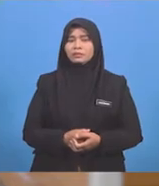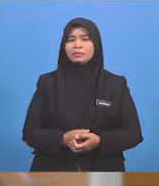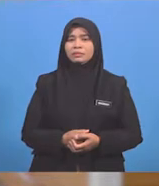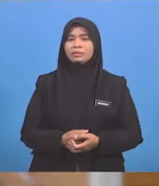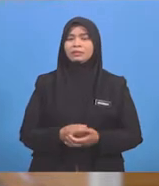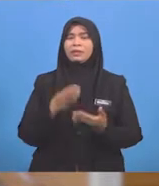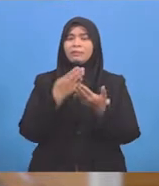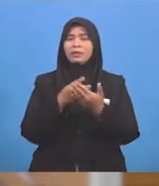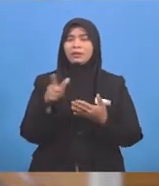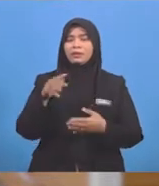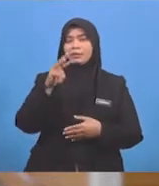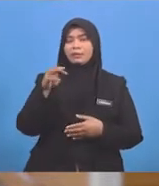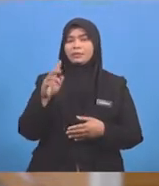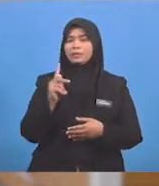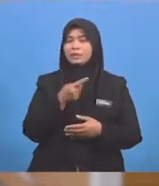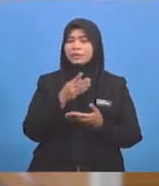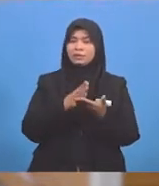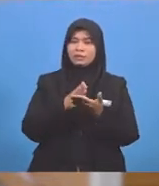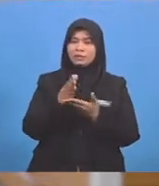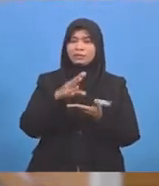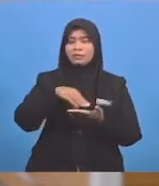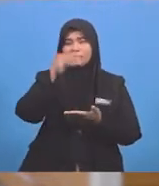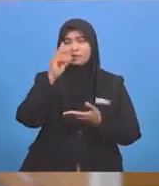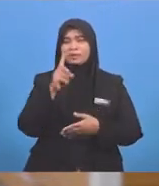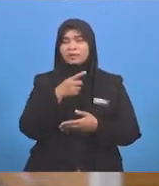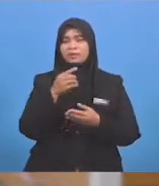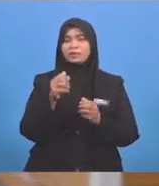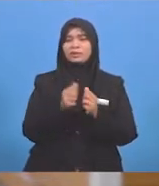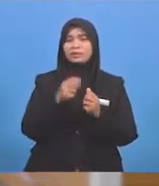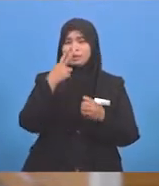Baiklah murid-murid, kita teruskan pelajaran kita dengan